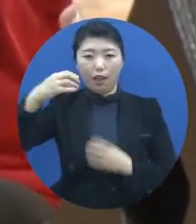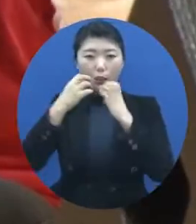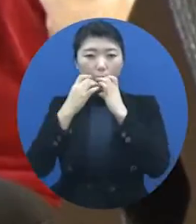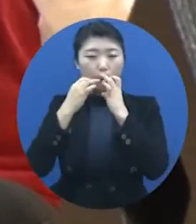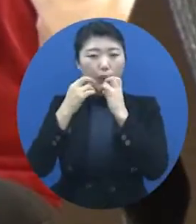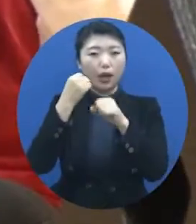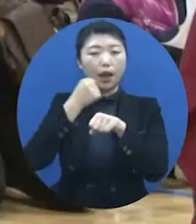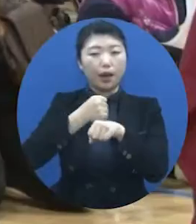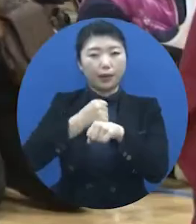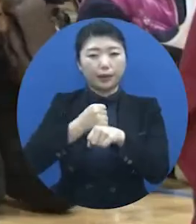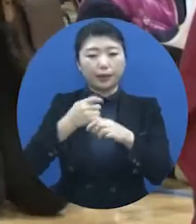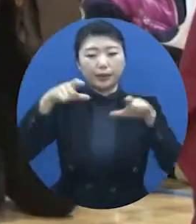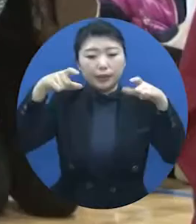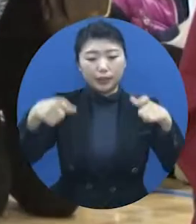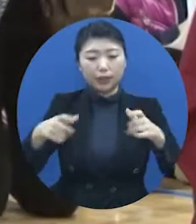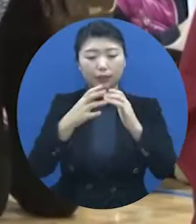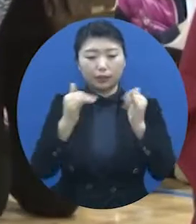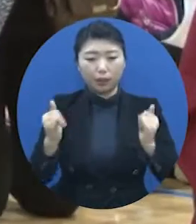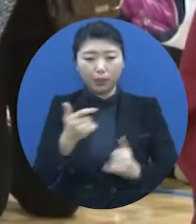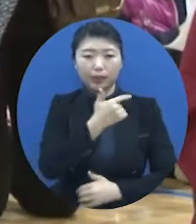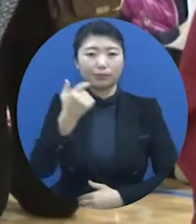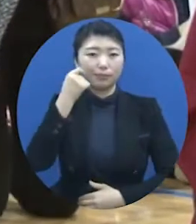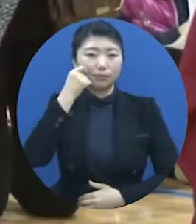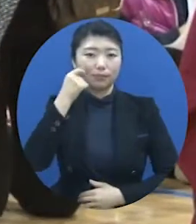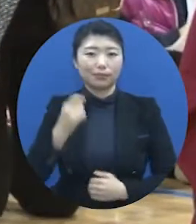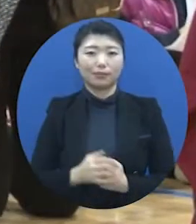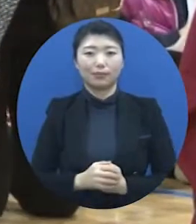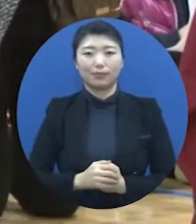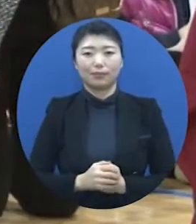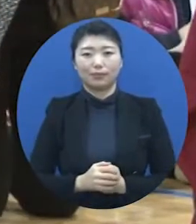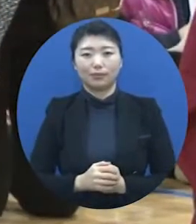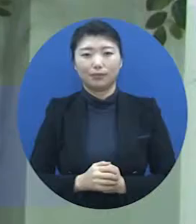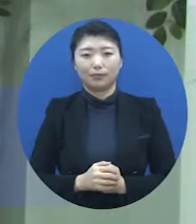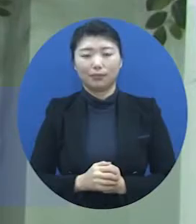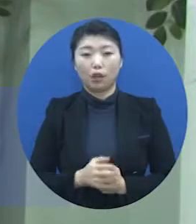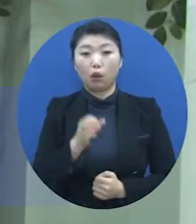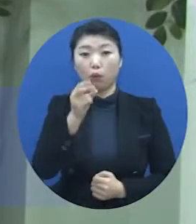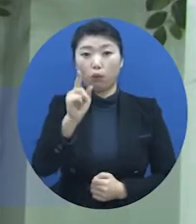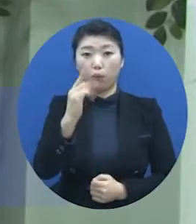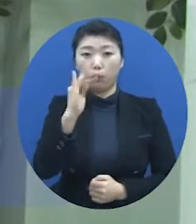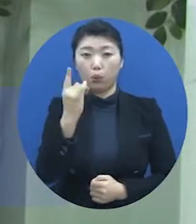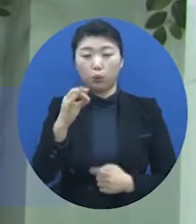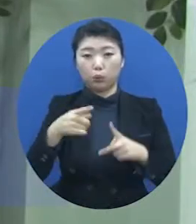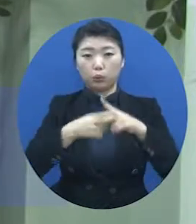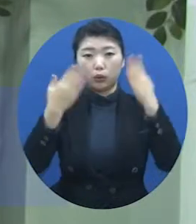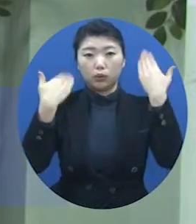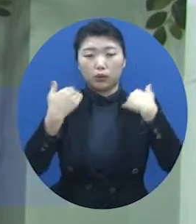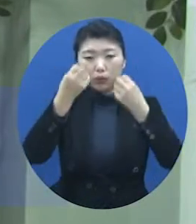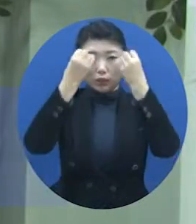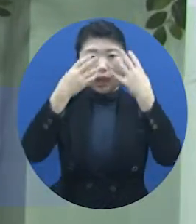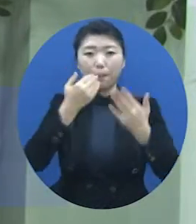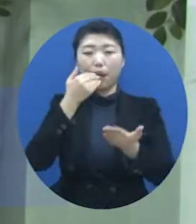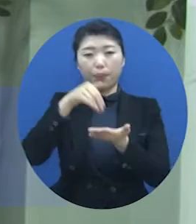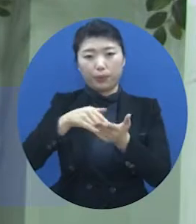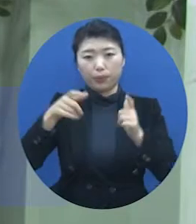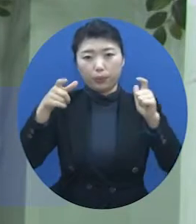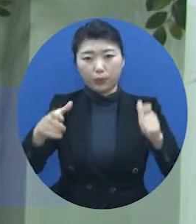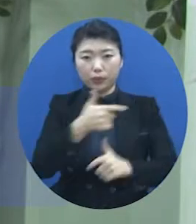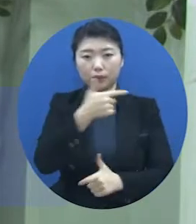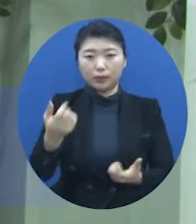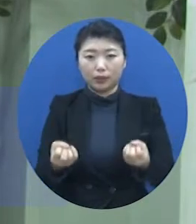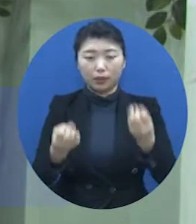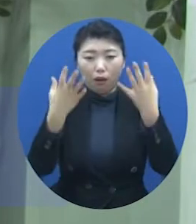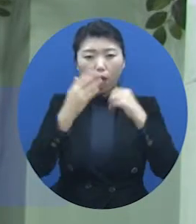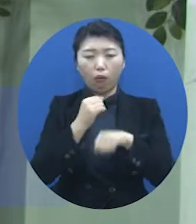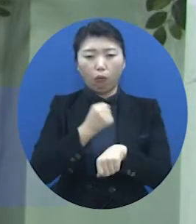등이 학부모 지역 주민들의 큰 호응을 받았습니다. 네, 연봉초등학교 세바위꼴 큰 잔치에 왔는데 처음엔